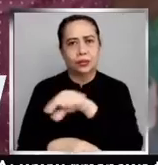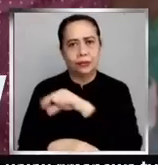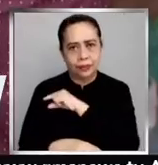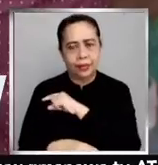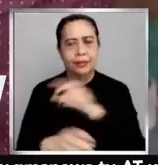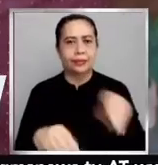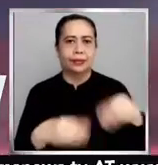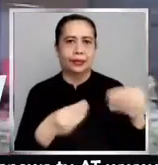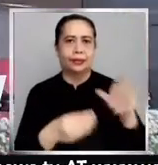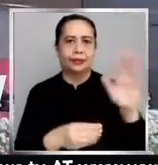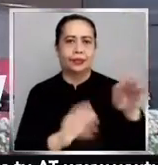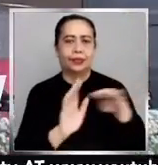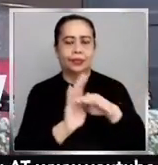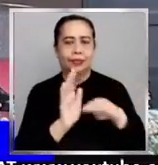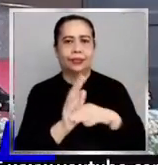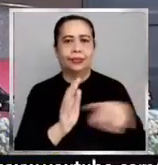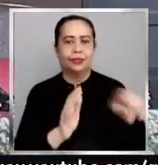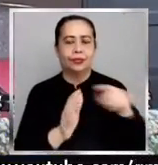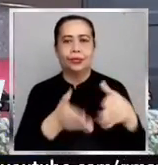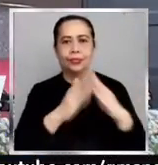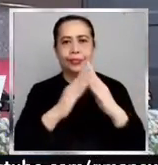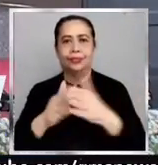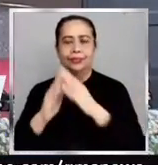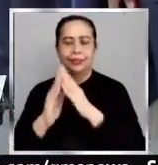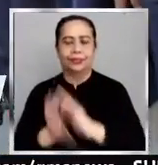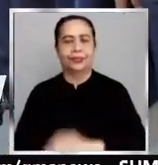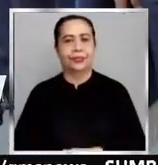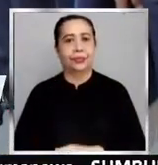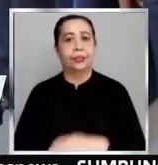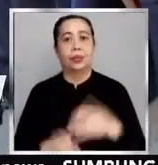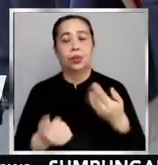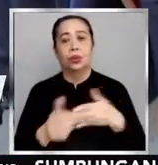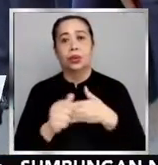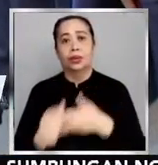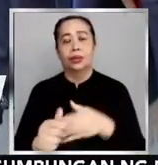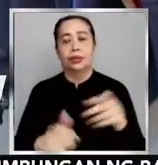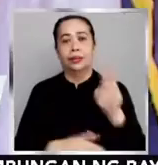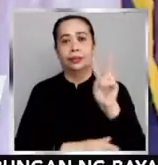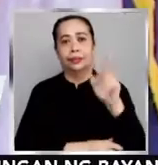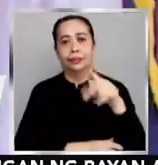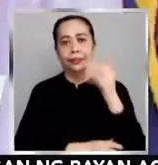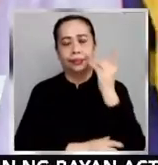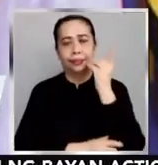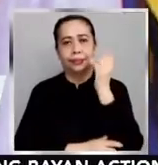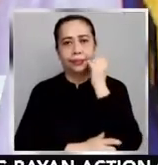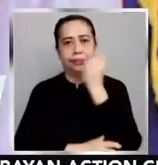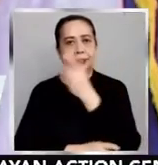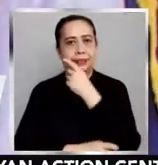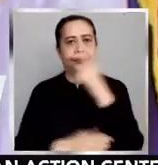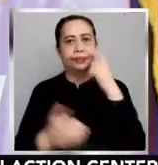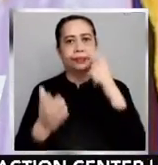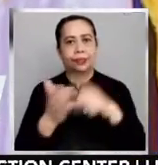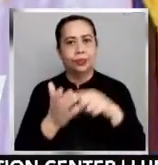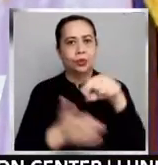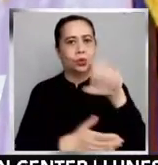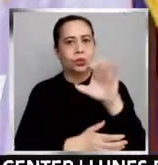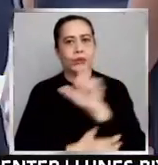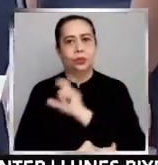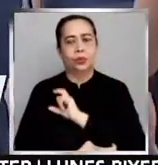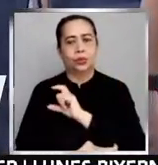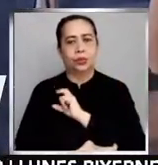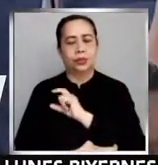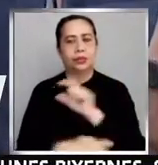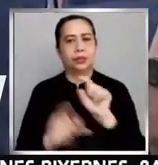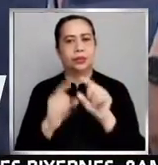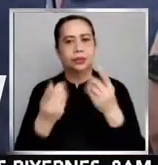kanilang mga pabahay. Nauna rito, pinangunahan din ni Duterte ang pagkilala ng Quezon City Police District sa mga